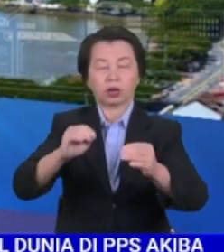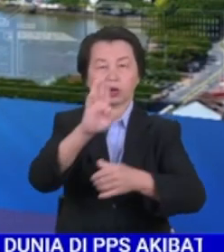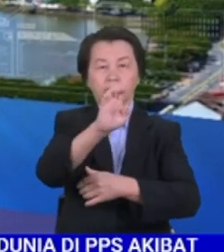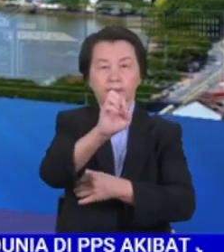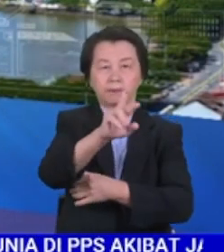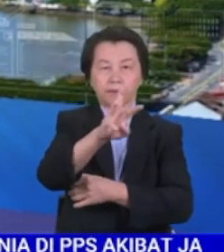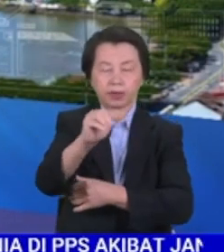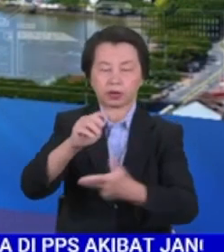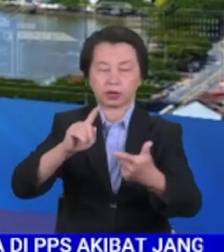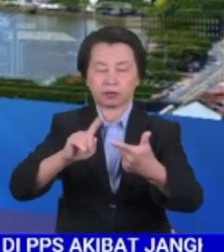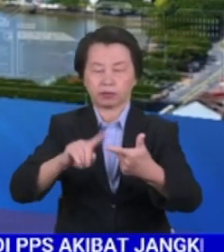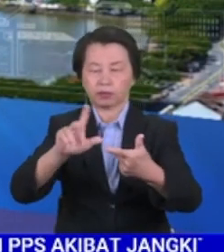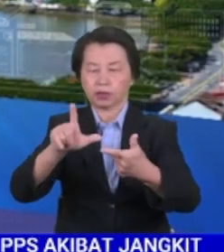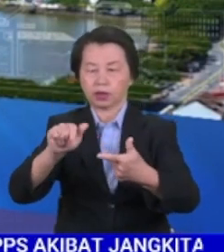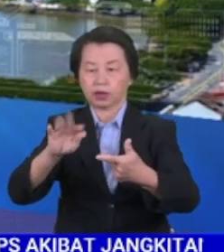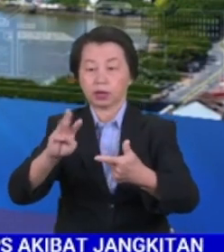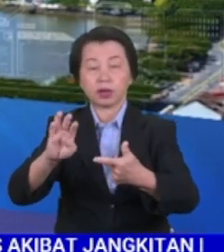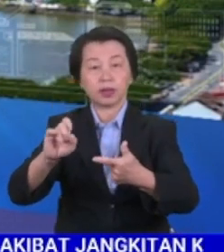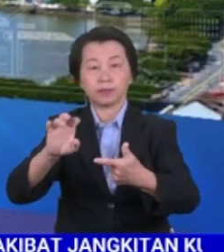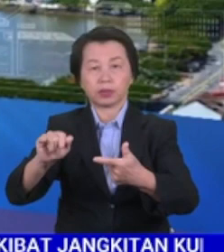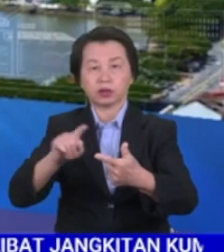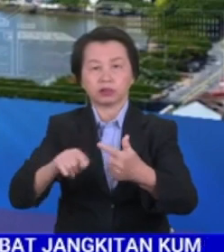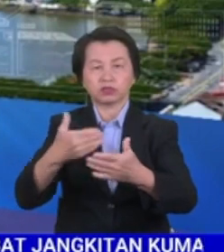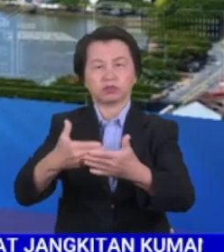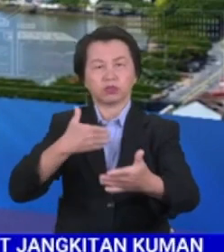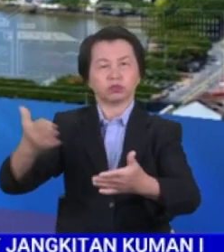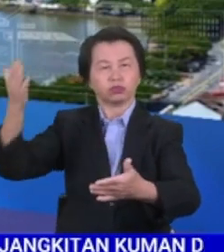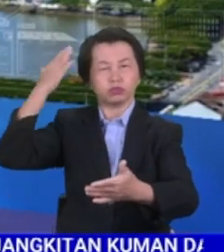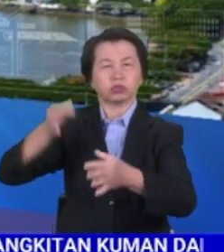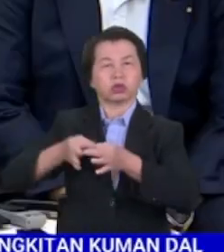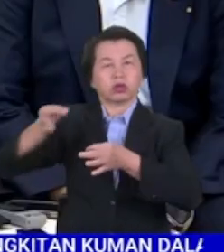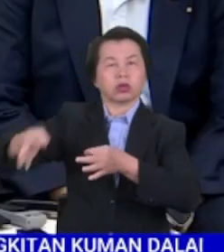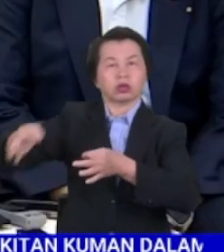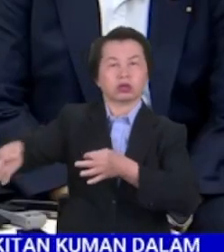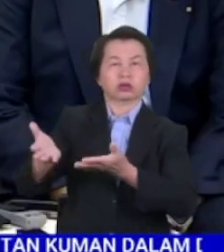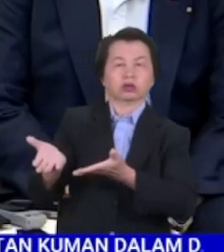Baram dan Limbang yang sebelum ini tertangguh.